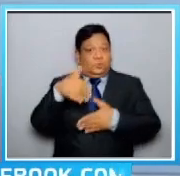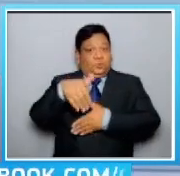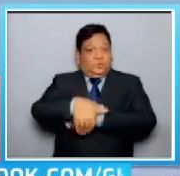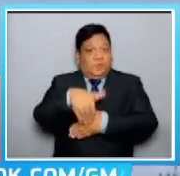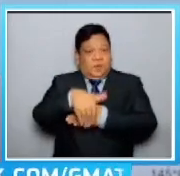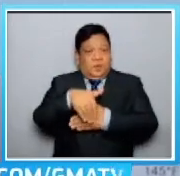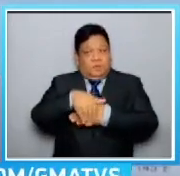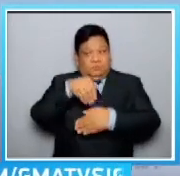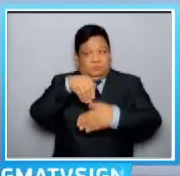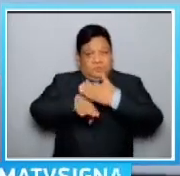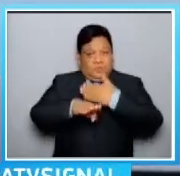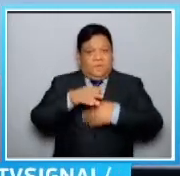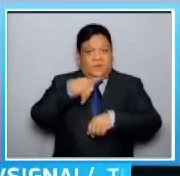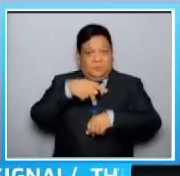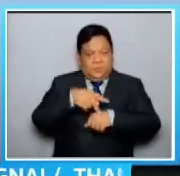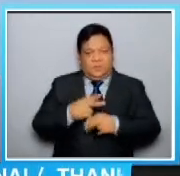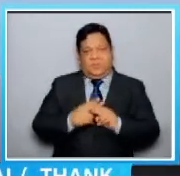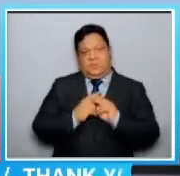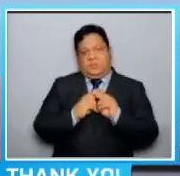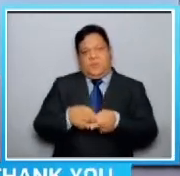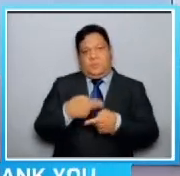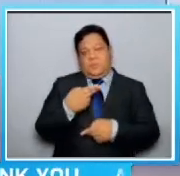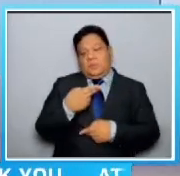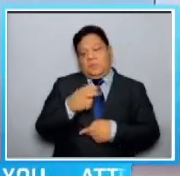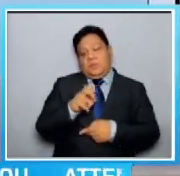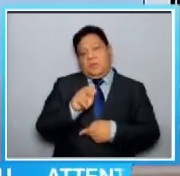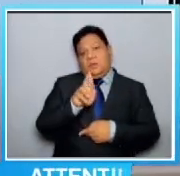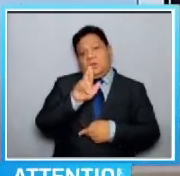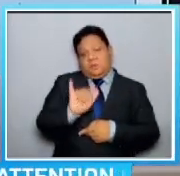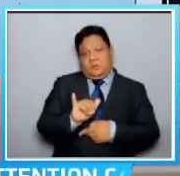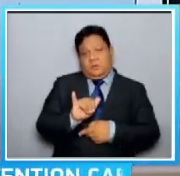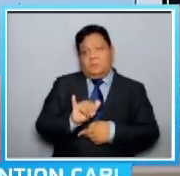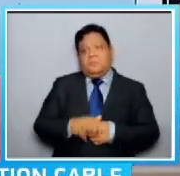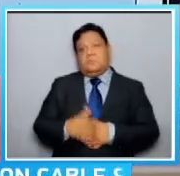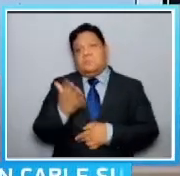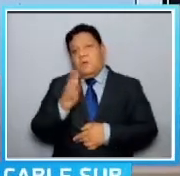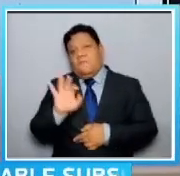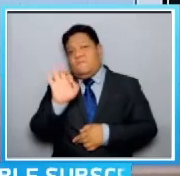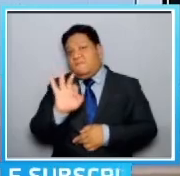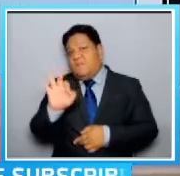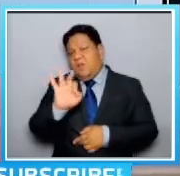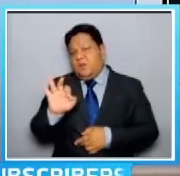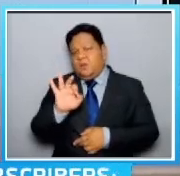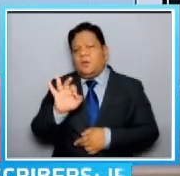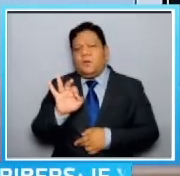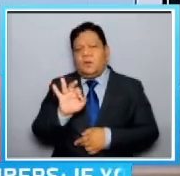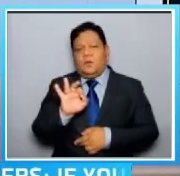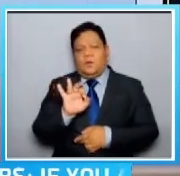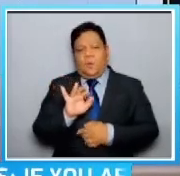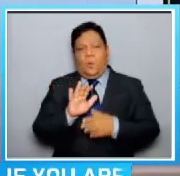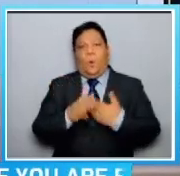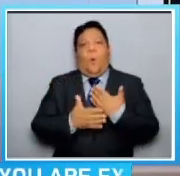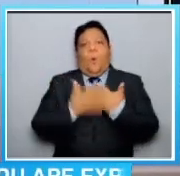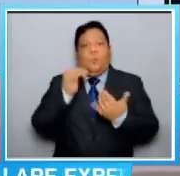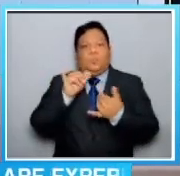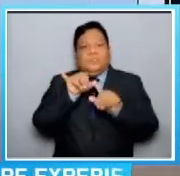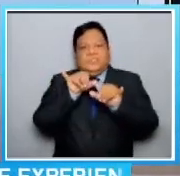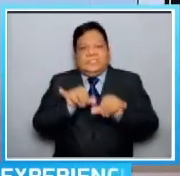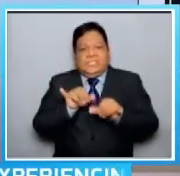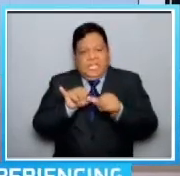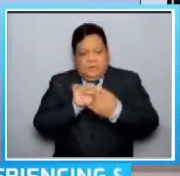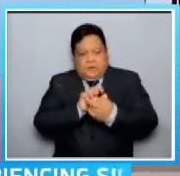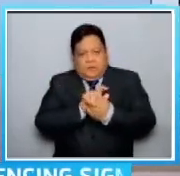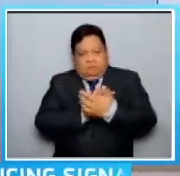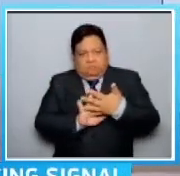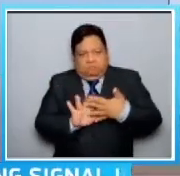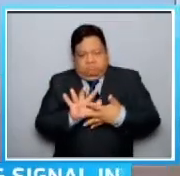Henry. Then by late Thursday through Friday, ito na yung magiging almost stationary siya dito. So makikita natin na halos magkakatikit.